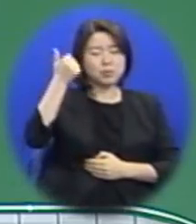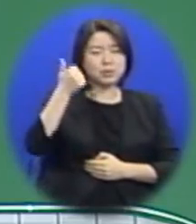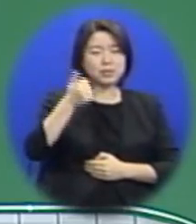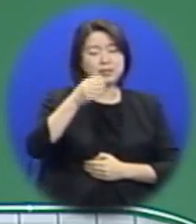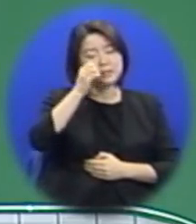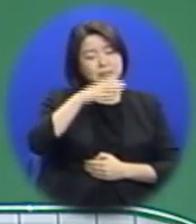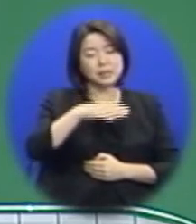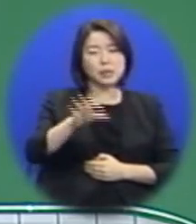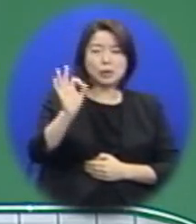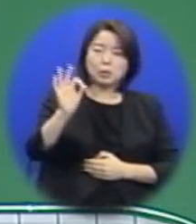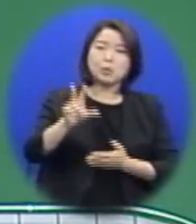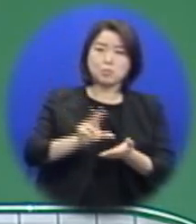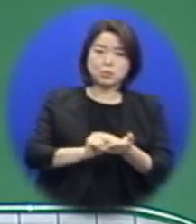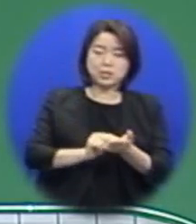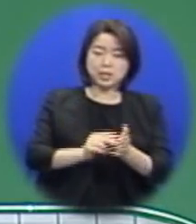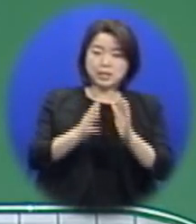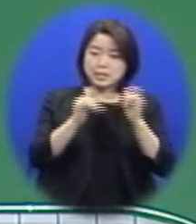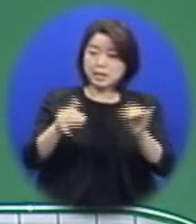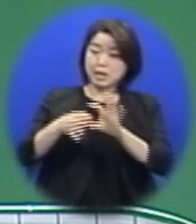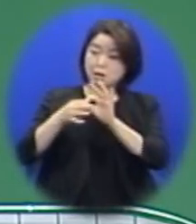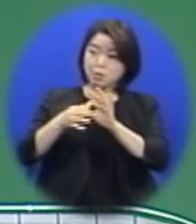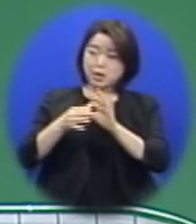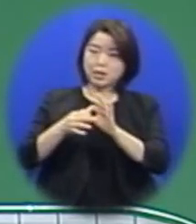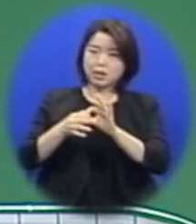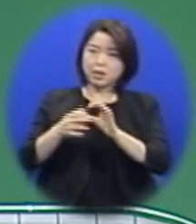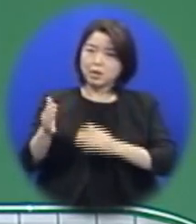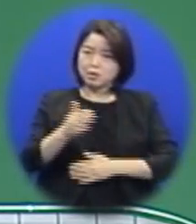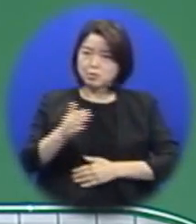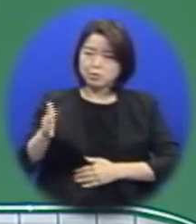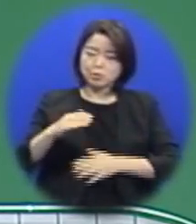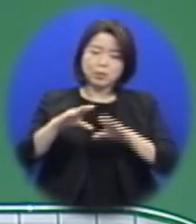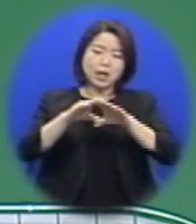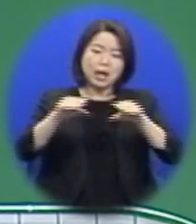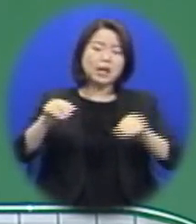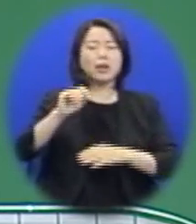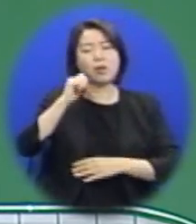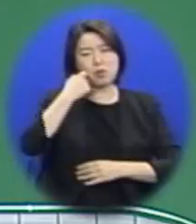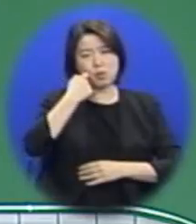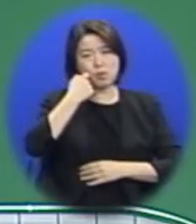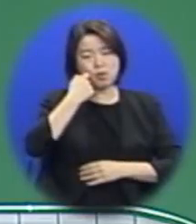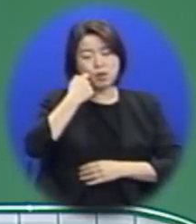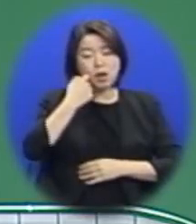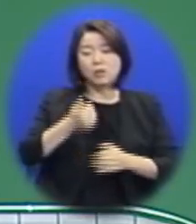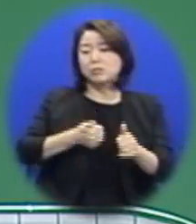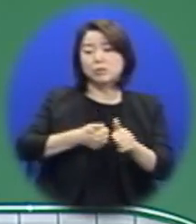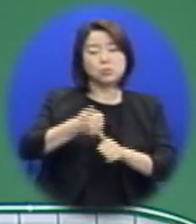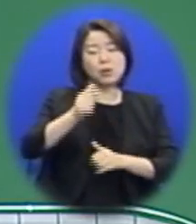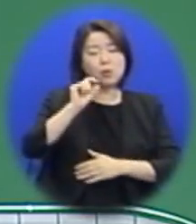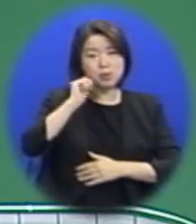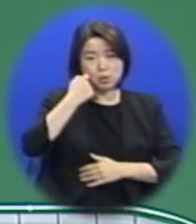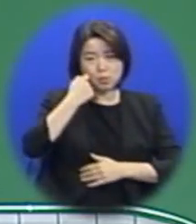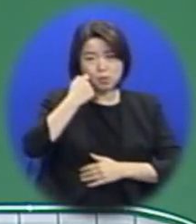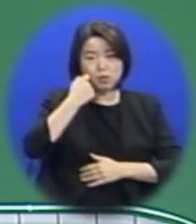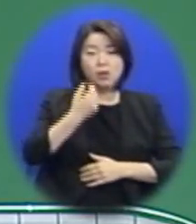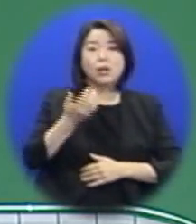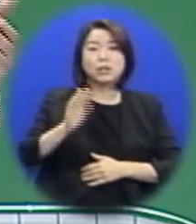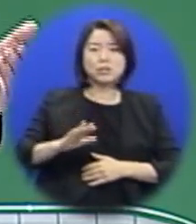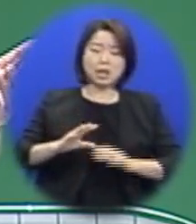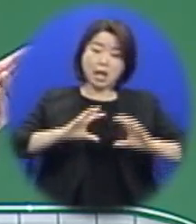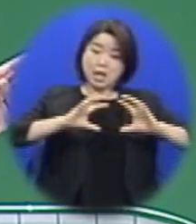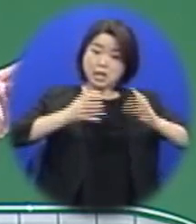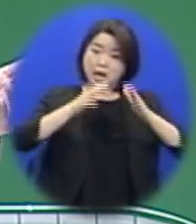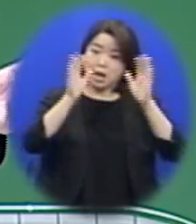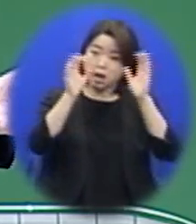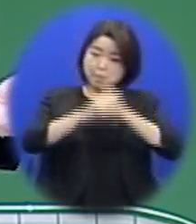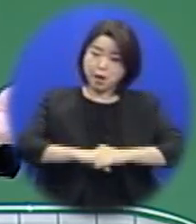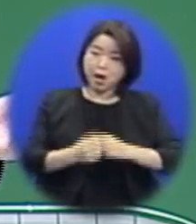돈 문제 정도, 인간관계 정도도 해결하기 어려운데, 극복하기가 쉽지 않은데, 나라가